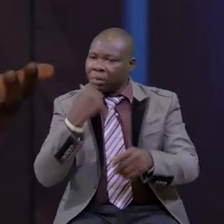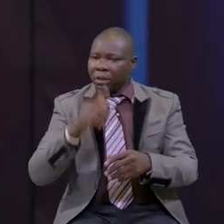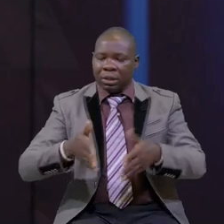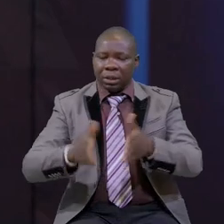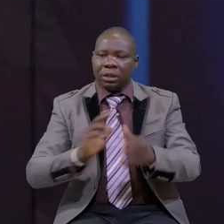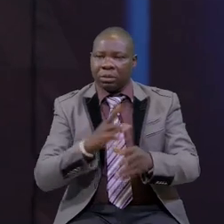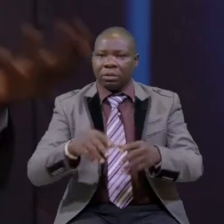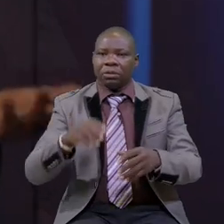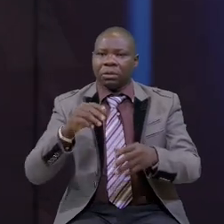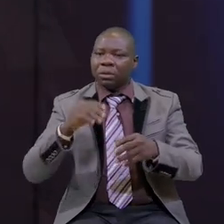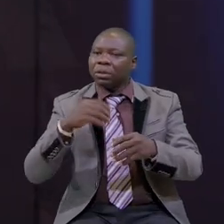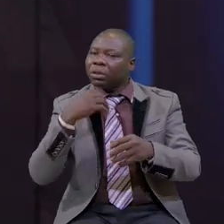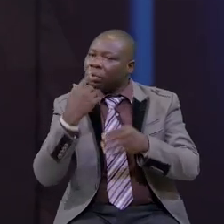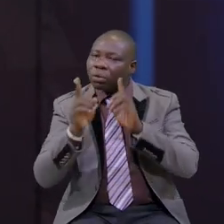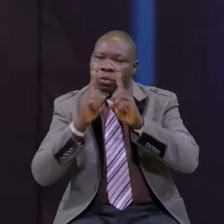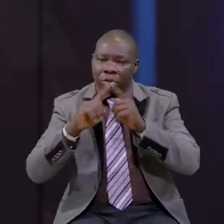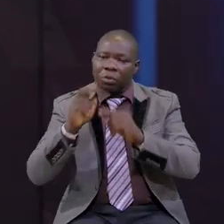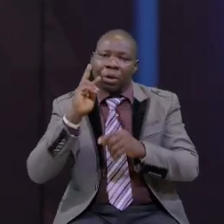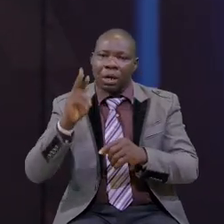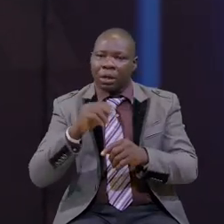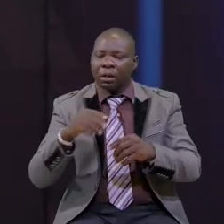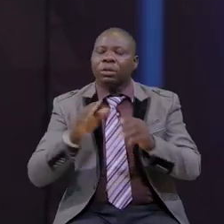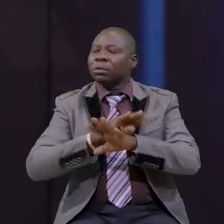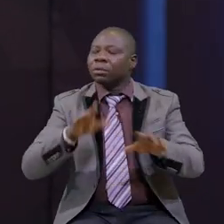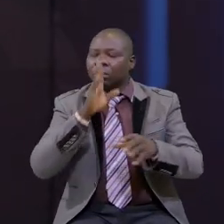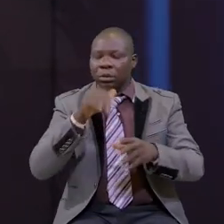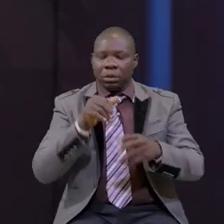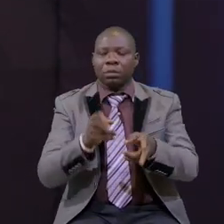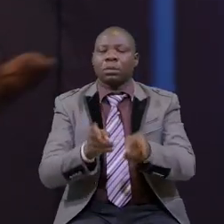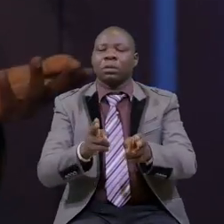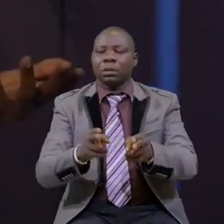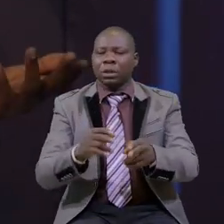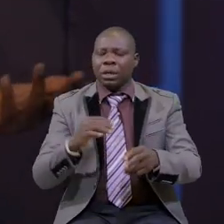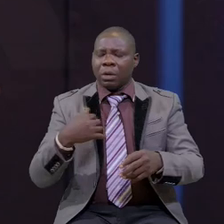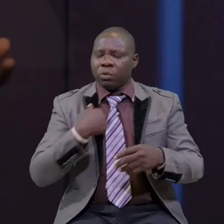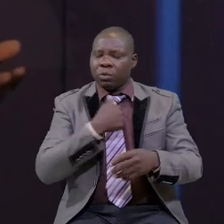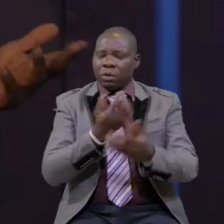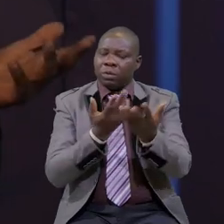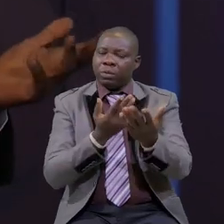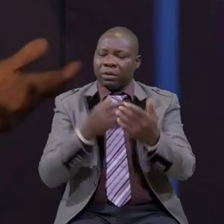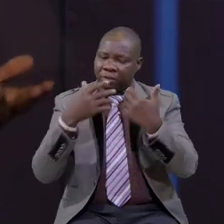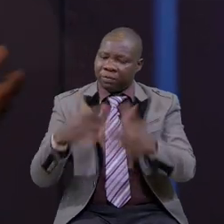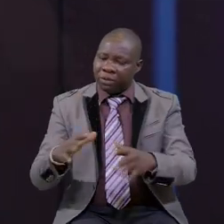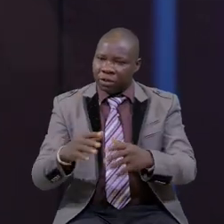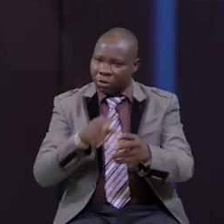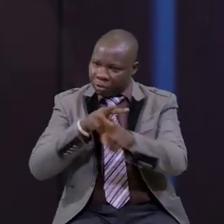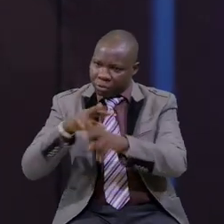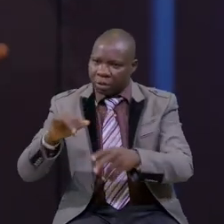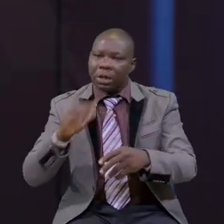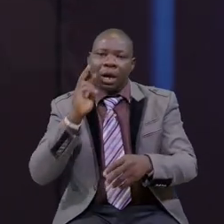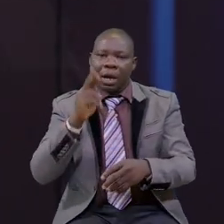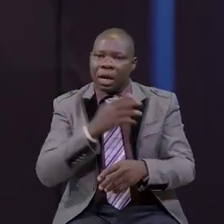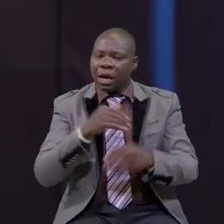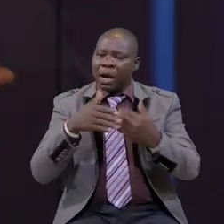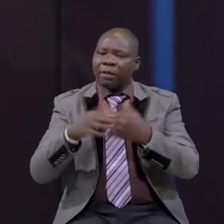pressés. Elle a fini et nous l'avons observée. Elle a fini, j'ai dit, madame, qu'est-ce que tu